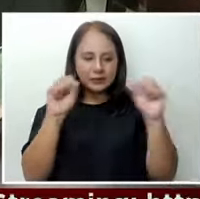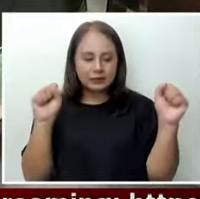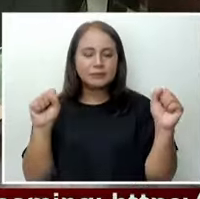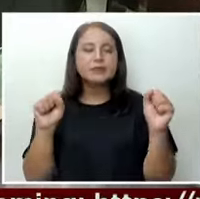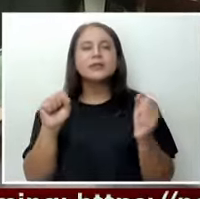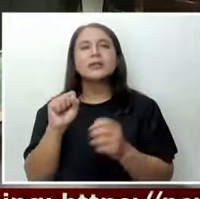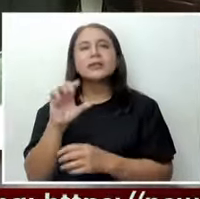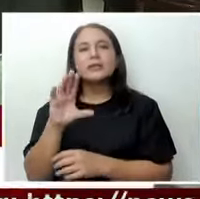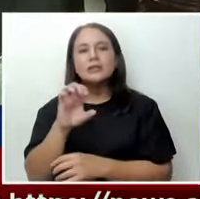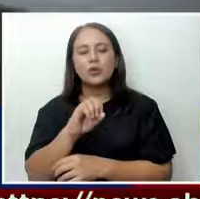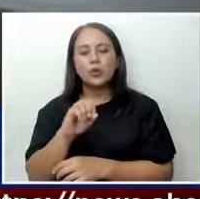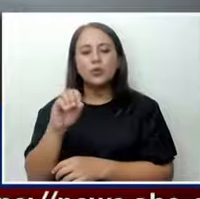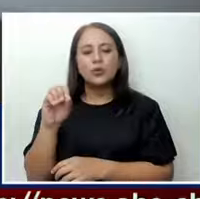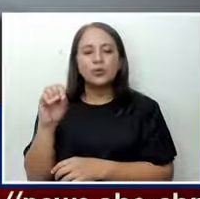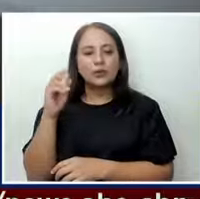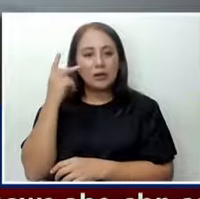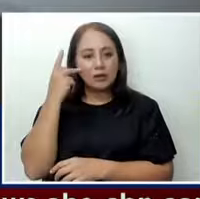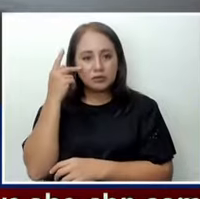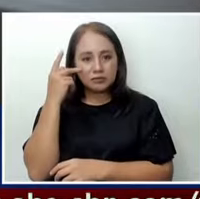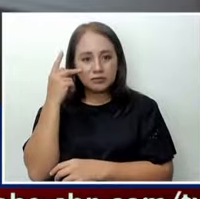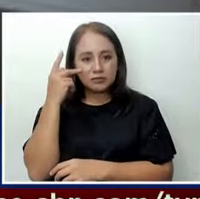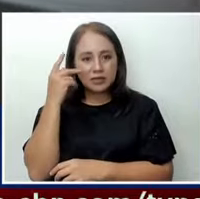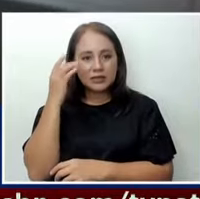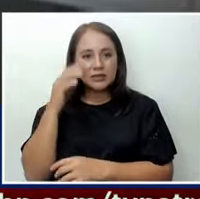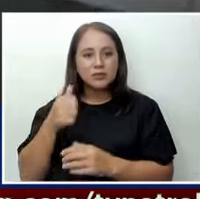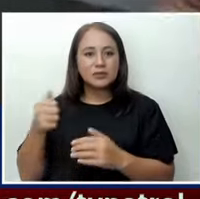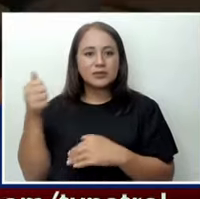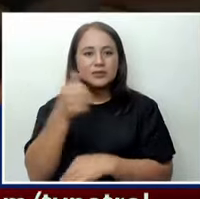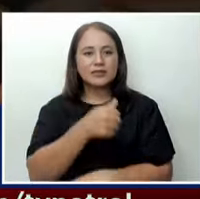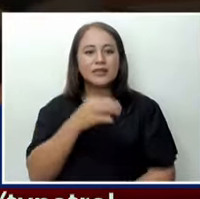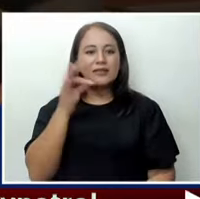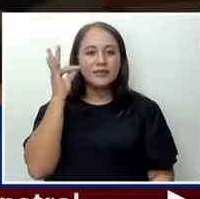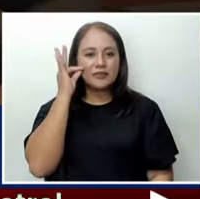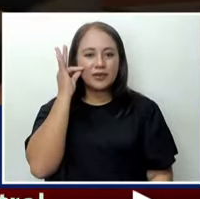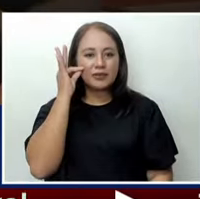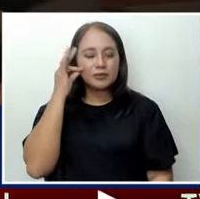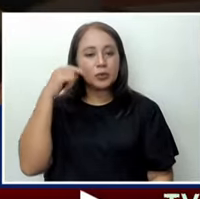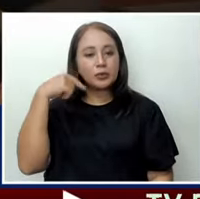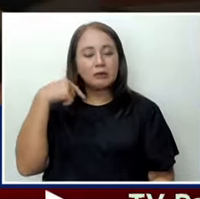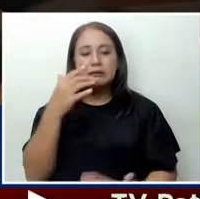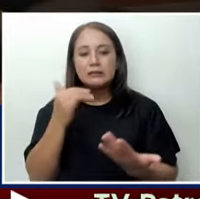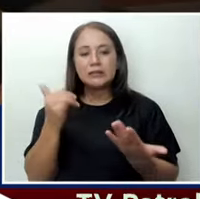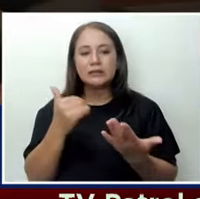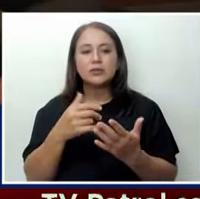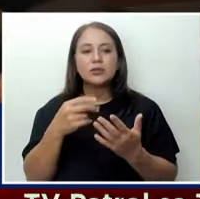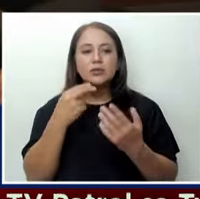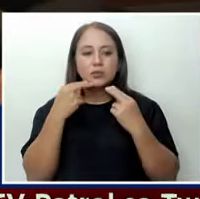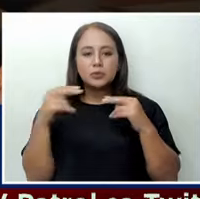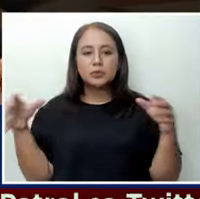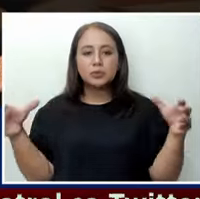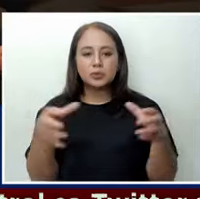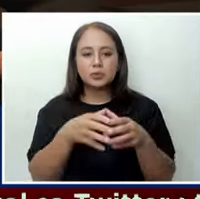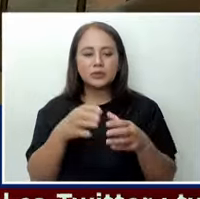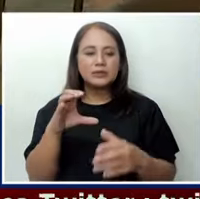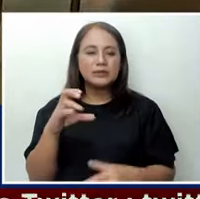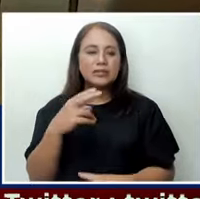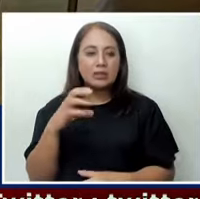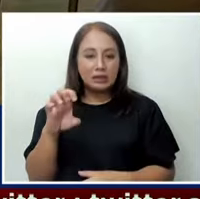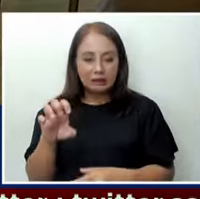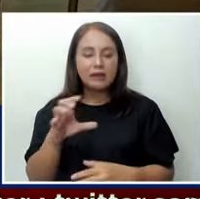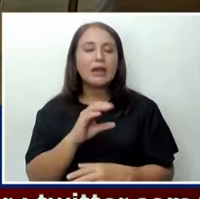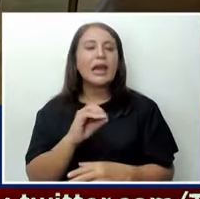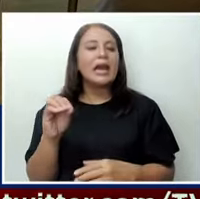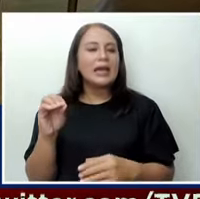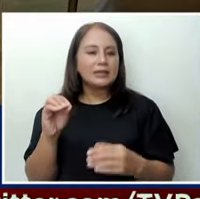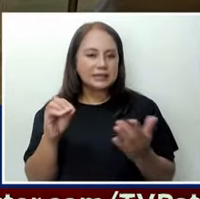Katigbag, ang ABS-CBN News Chief na si Francis Toral at Head of News Gathering Chi Almario, kasama rin